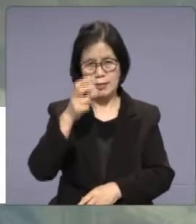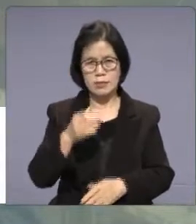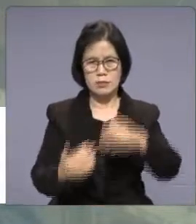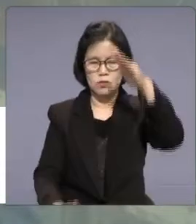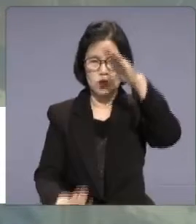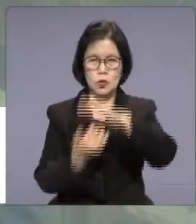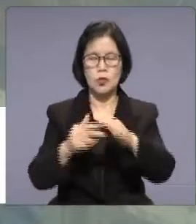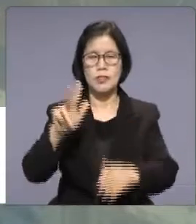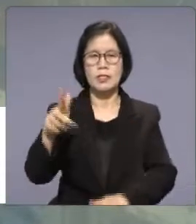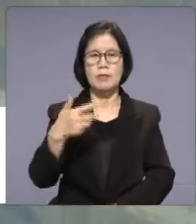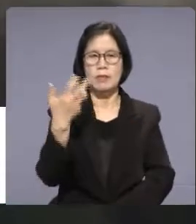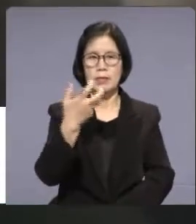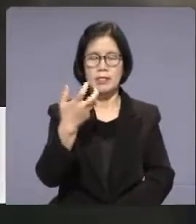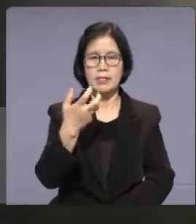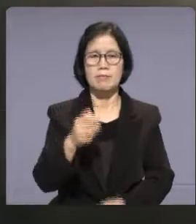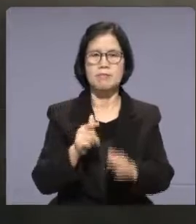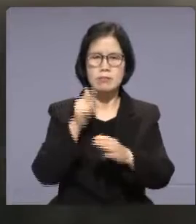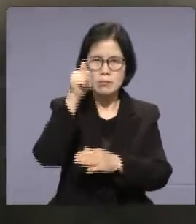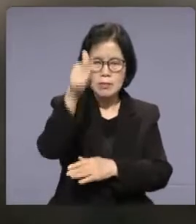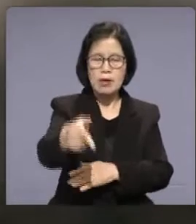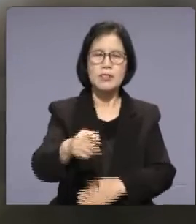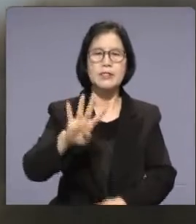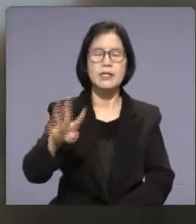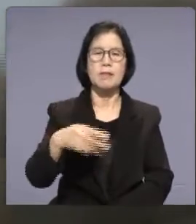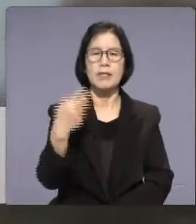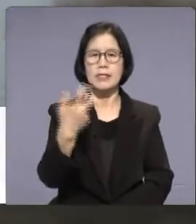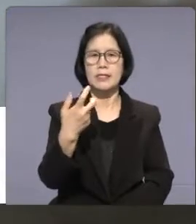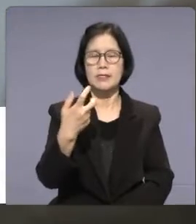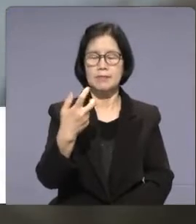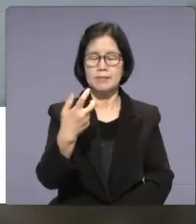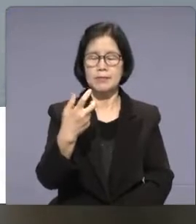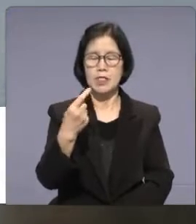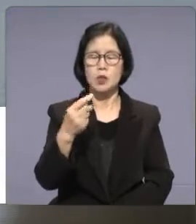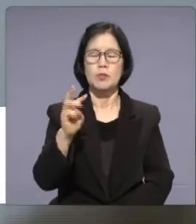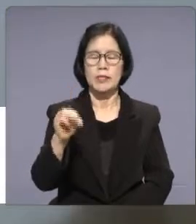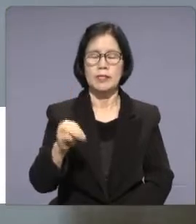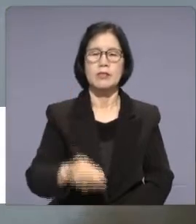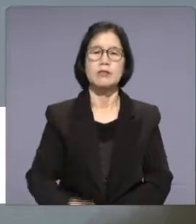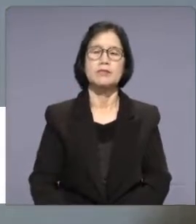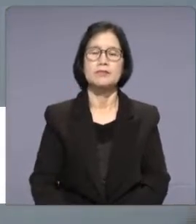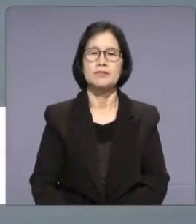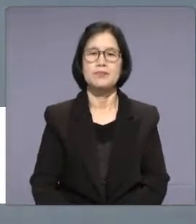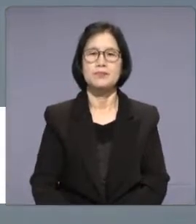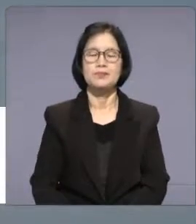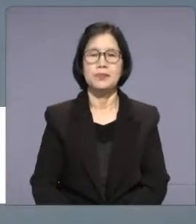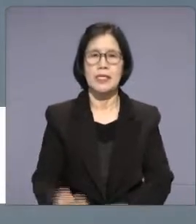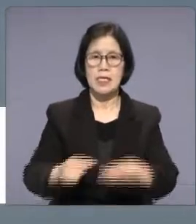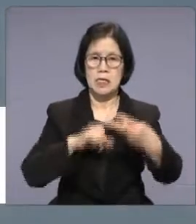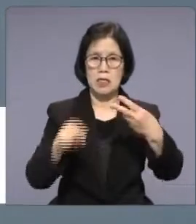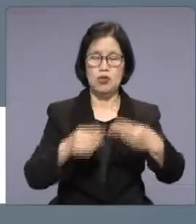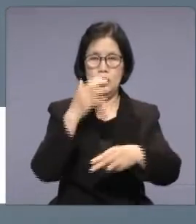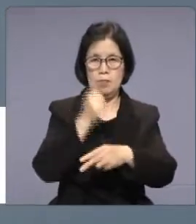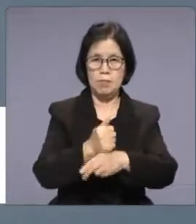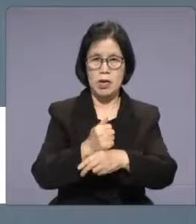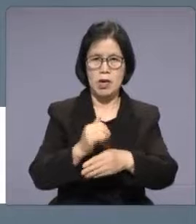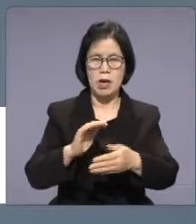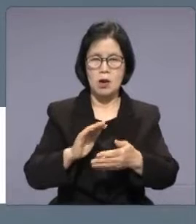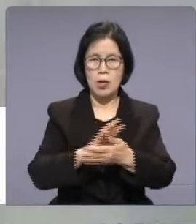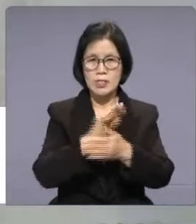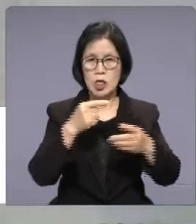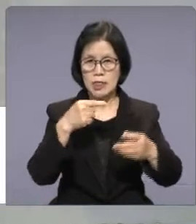고도 7 180km 사거리 400 70km 로 관측 됫습니다 지난 2월말 화성 17형